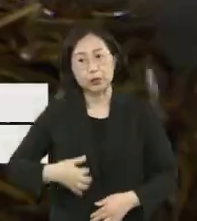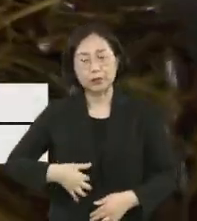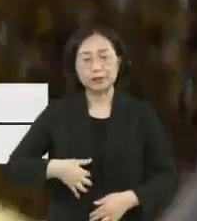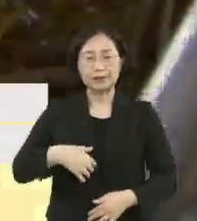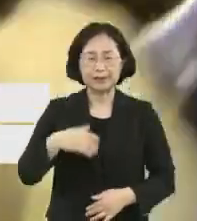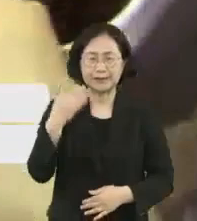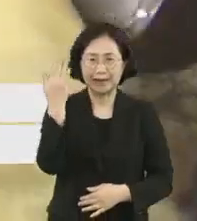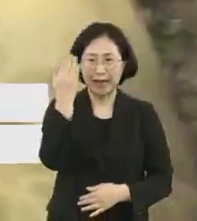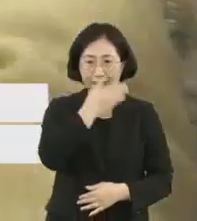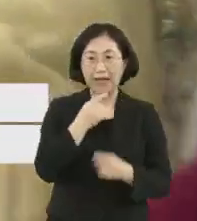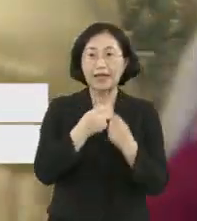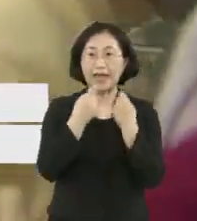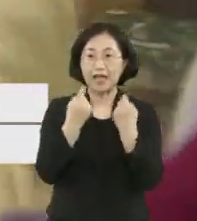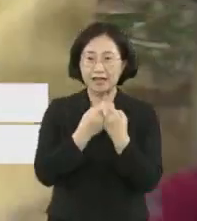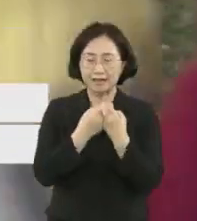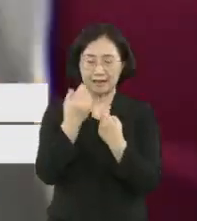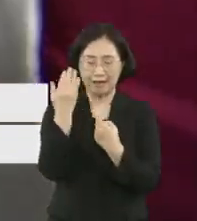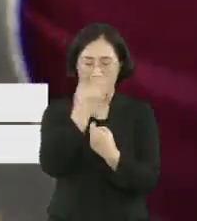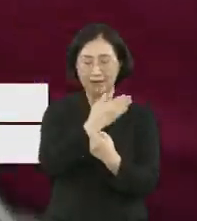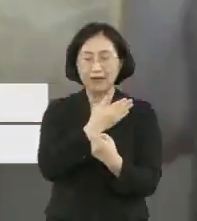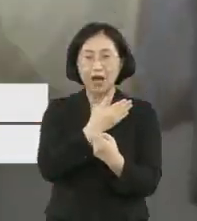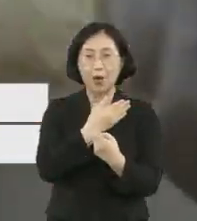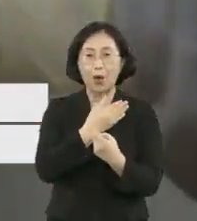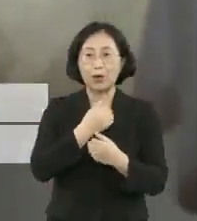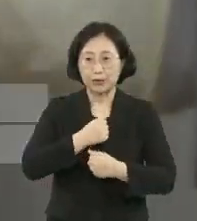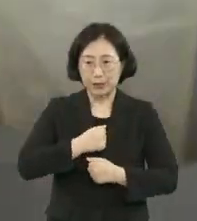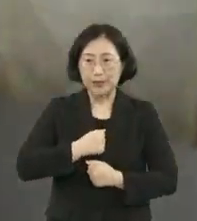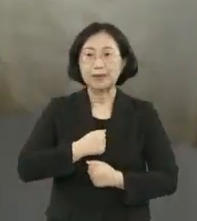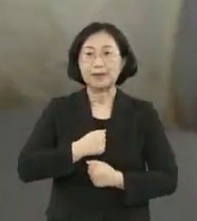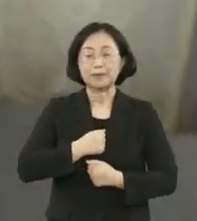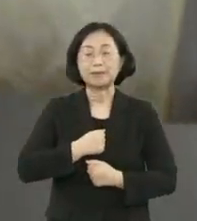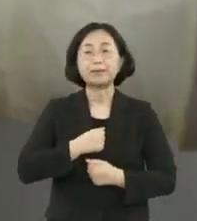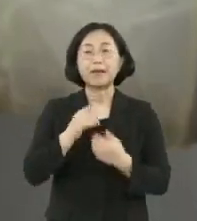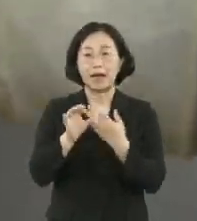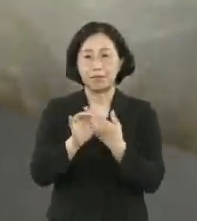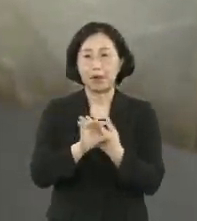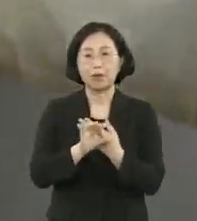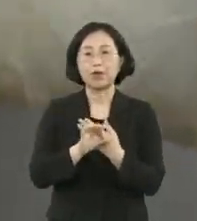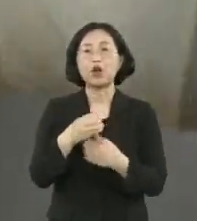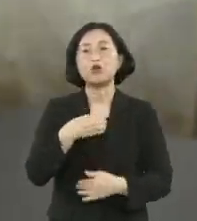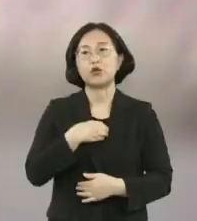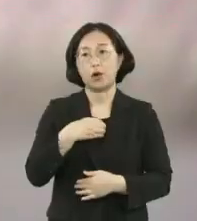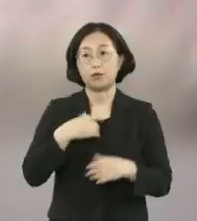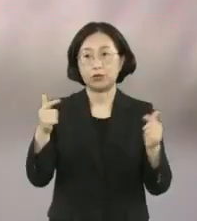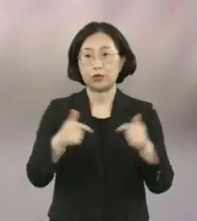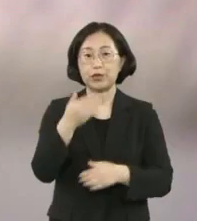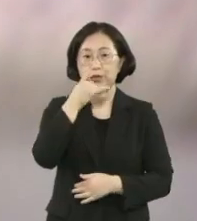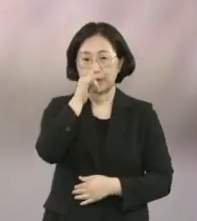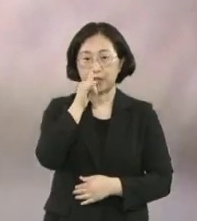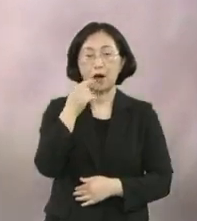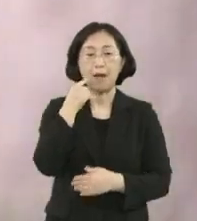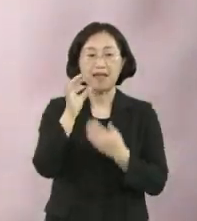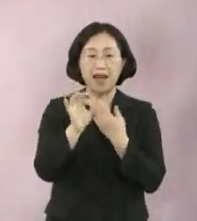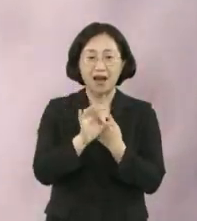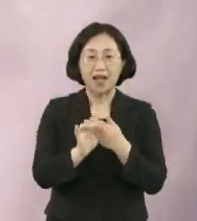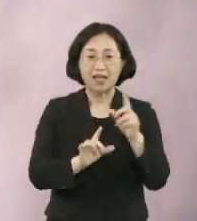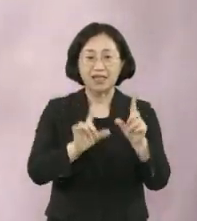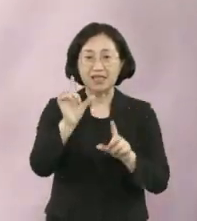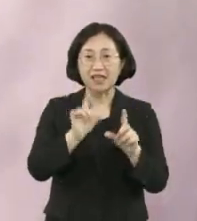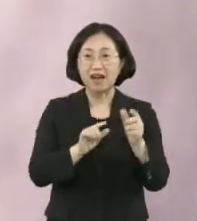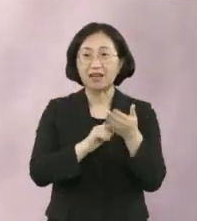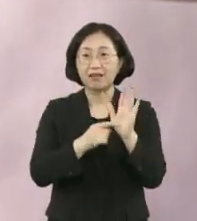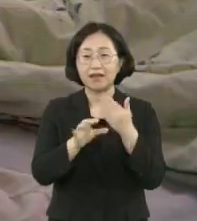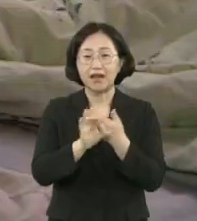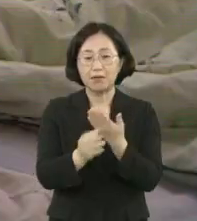음식 조리와 보관에 주의를 기울이는 것만으로 위험을 크게 낮출 수 있습니다. 만약 식중독 증상이 나타나면 끓인